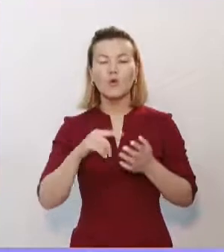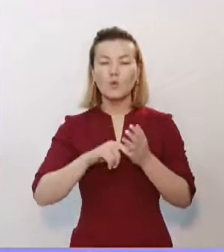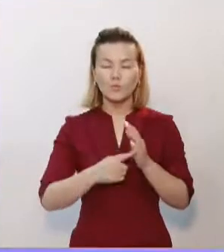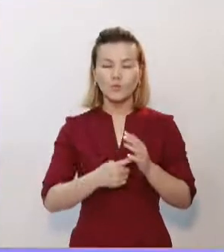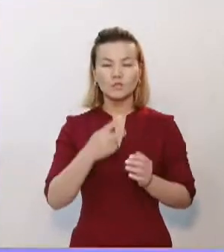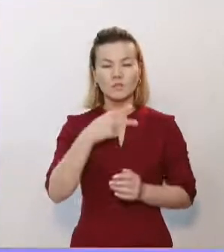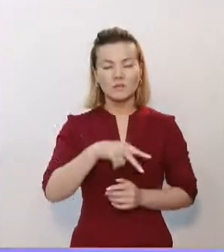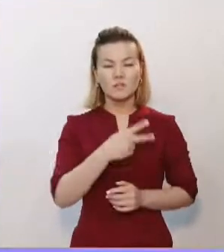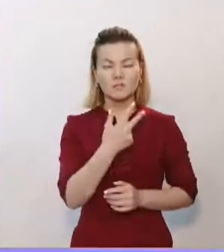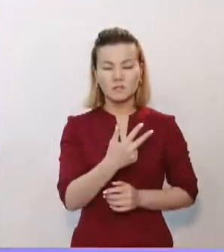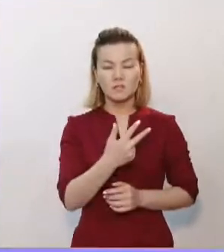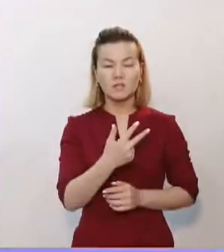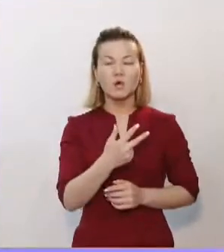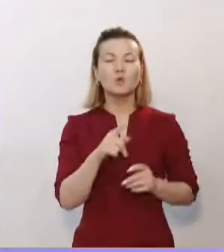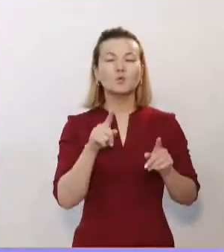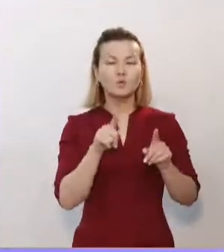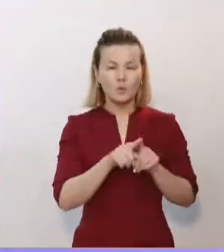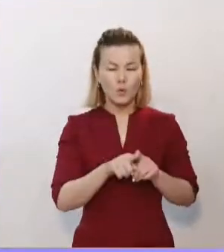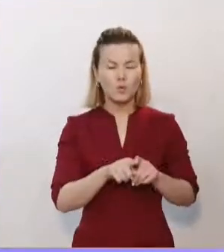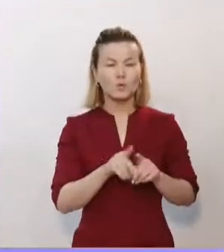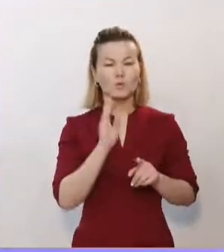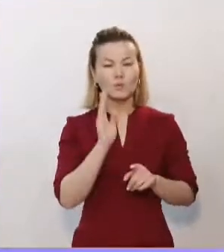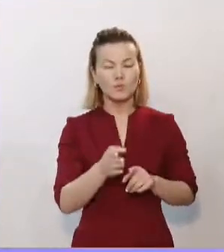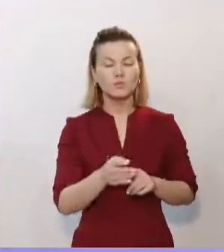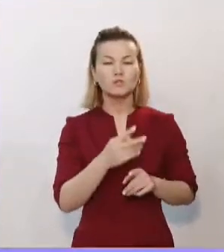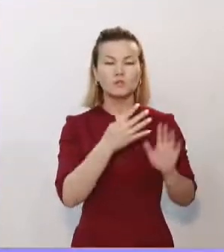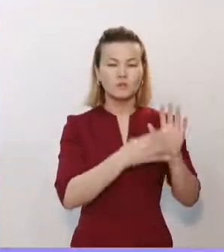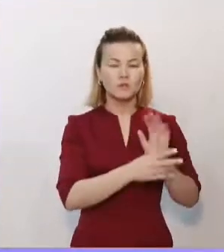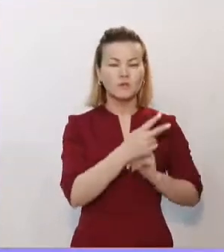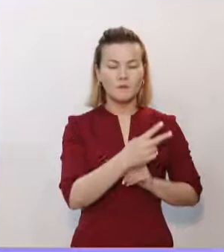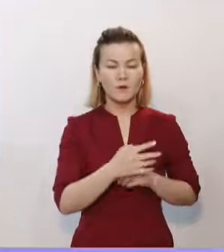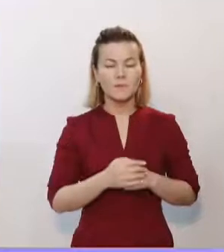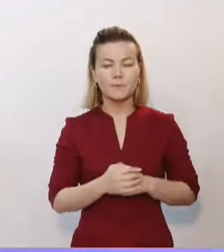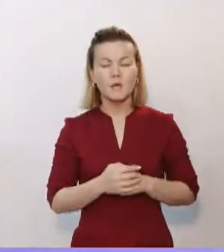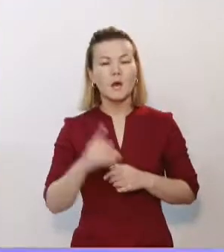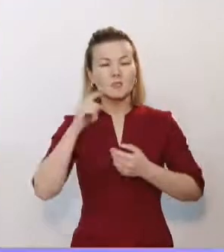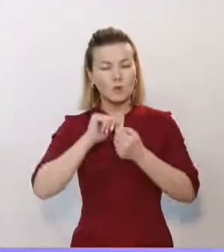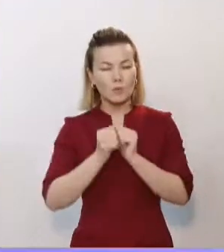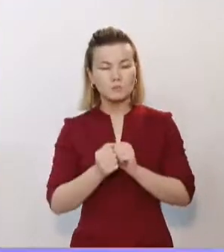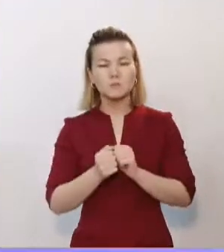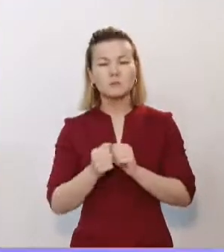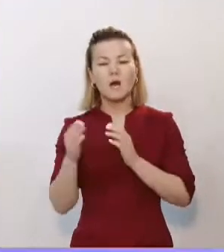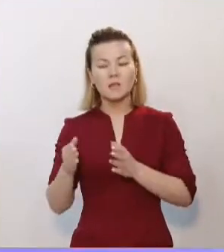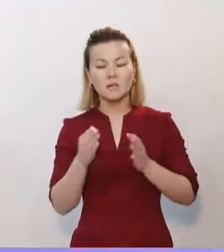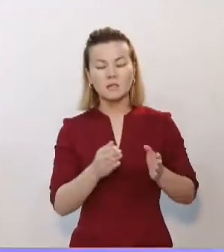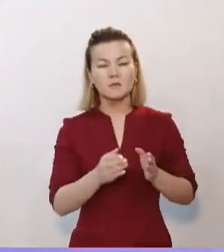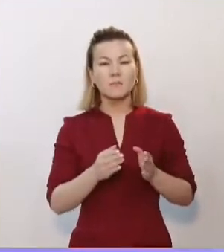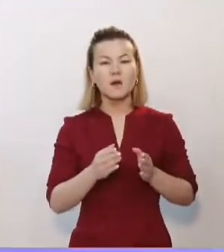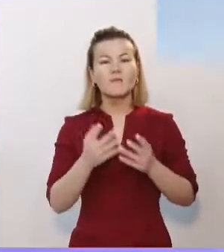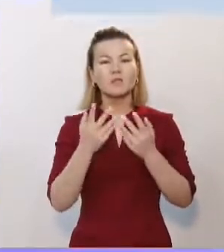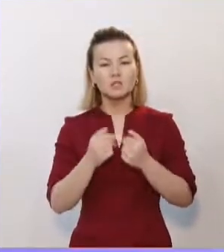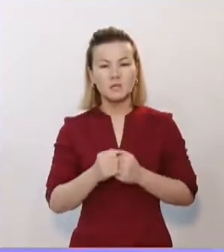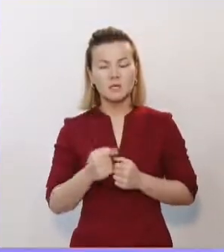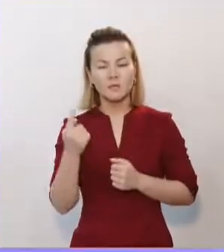на 23 тоже будет 92. Запомните алгоритм вычисления.